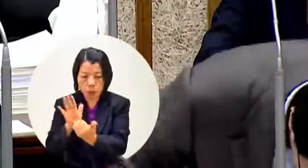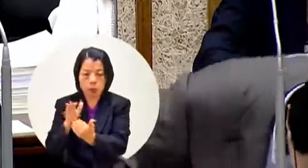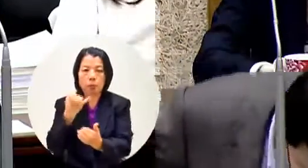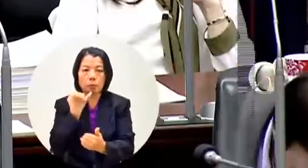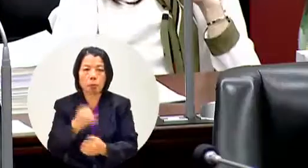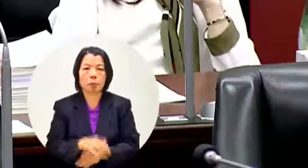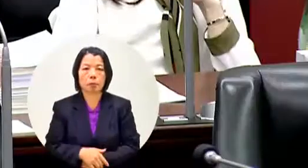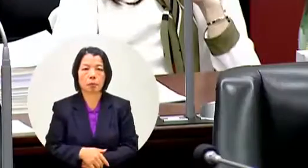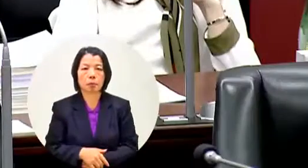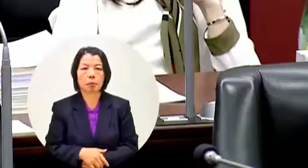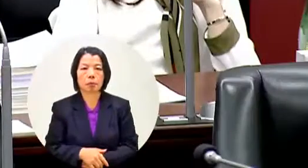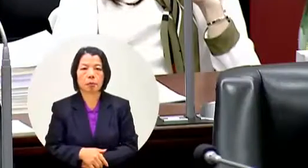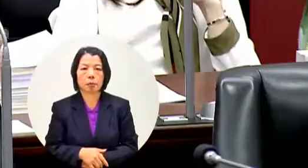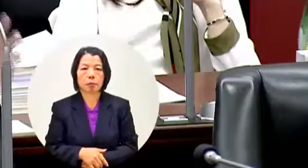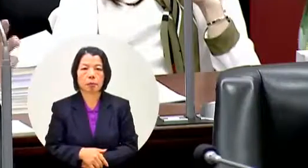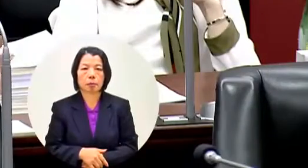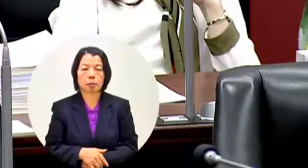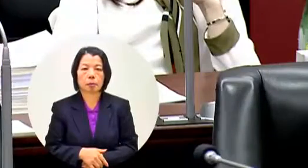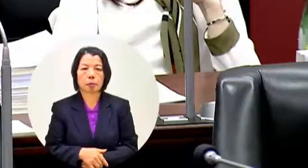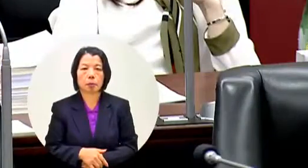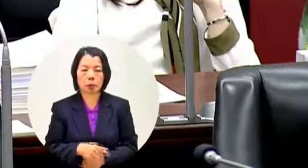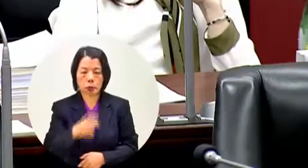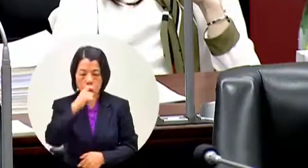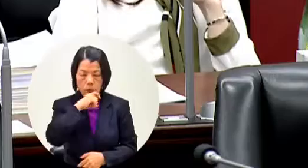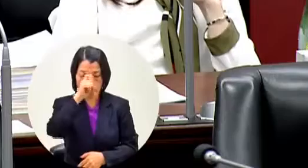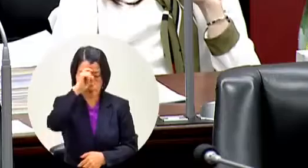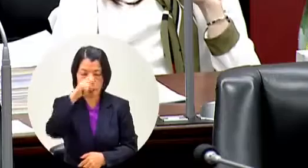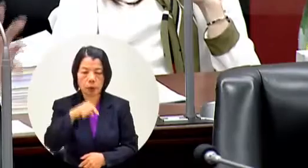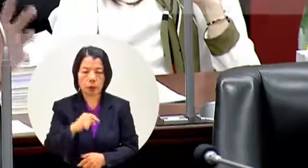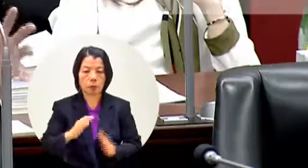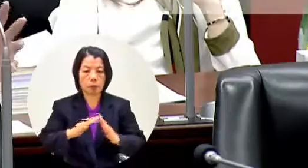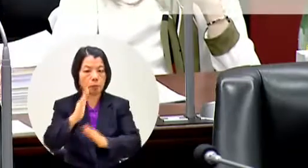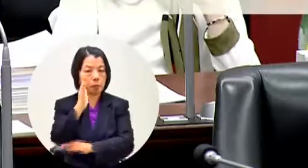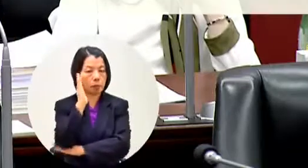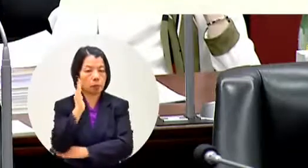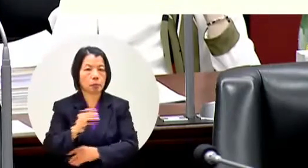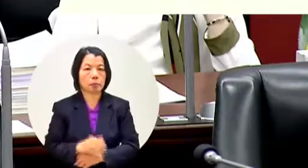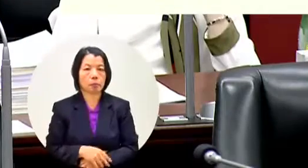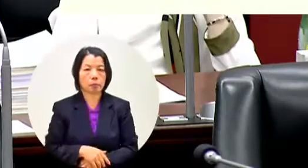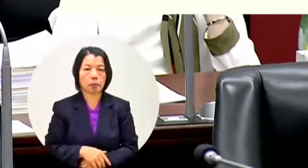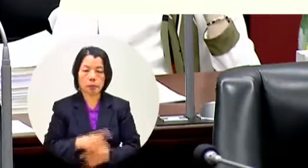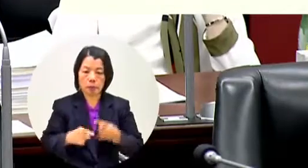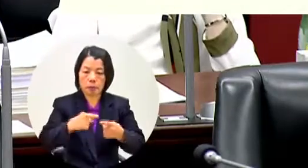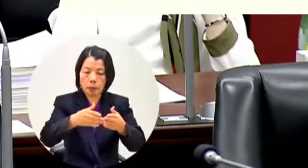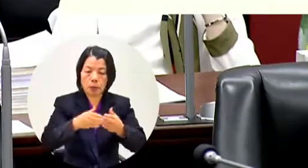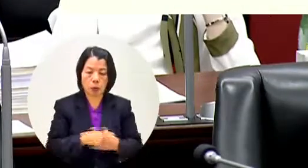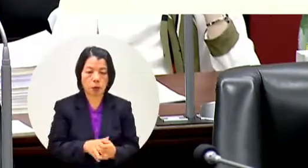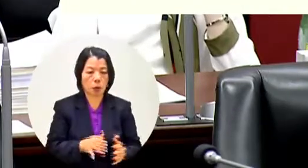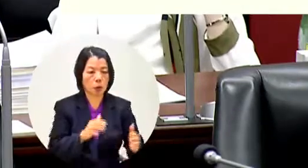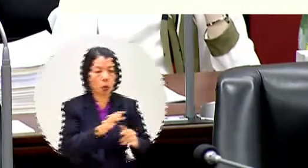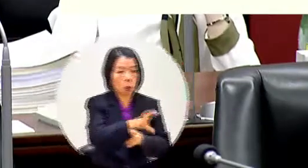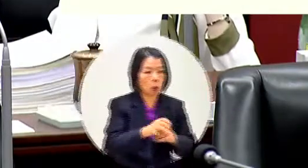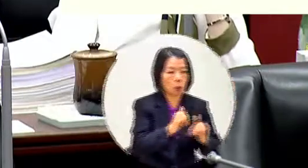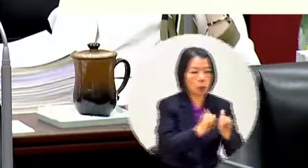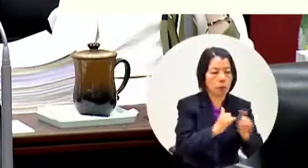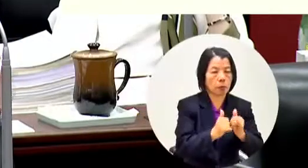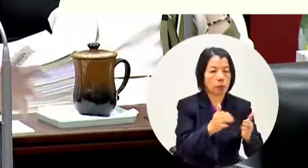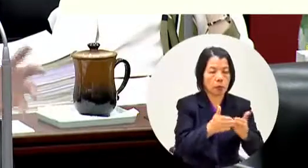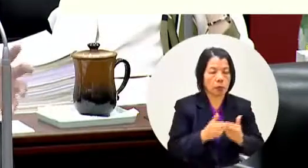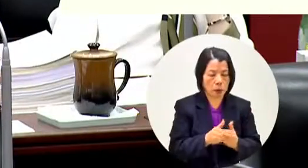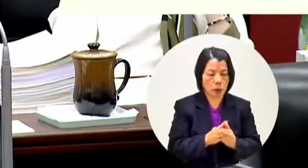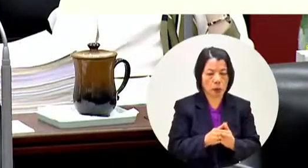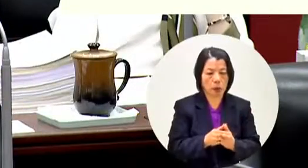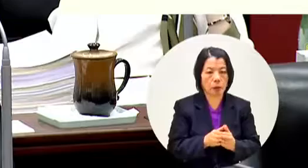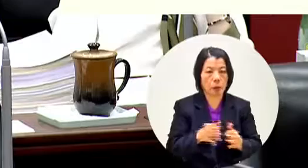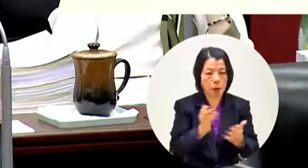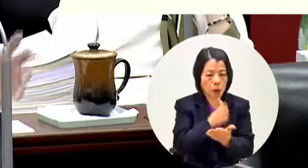变措施。那本席在这边，局长请坐，谢谢。 好，谢谢。 本席在这边，好，希望啊，好，我们市